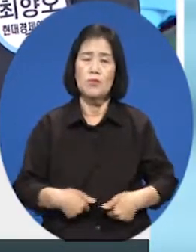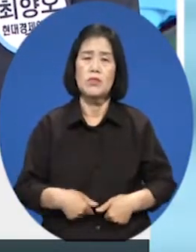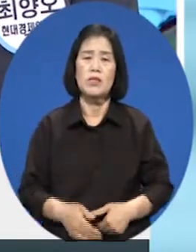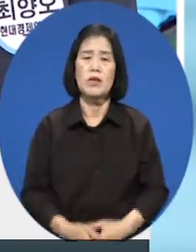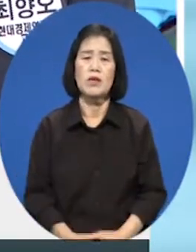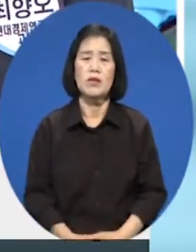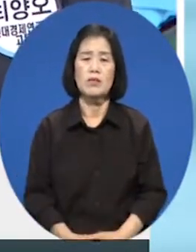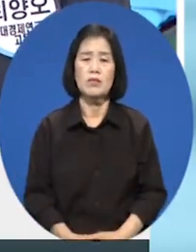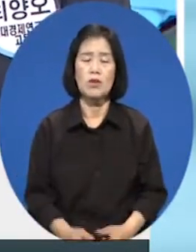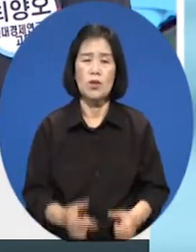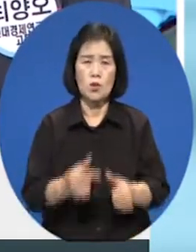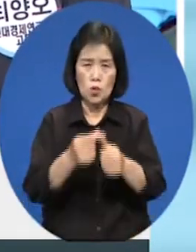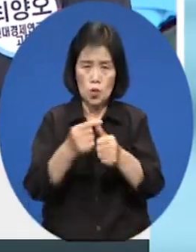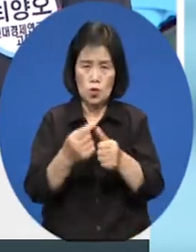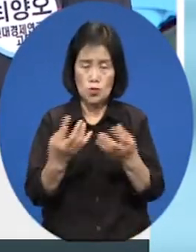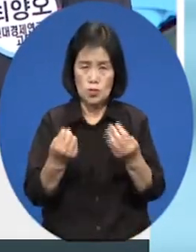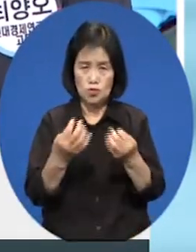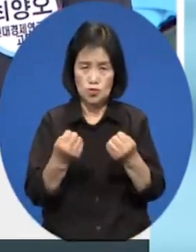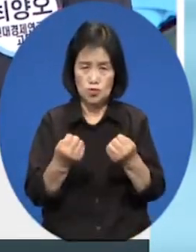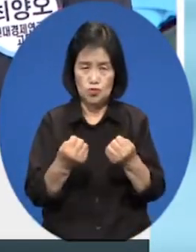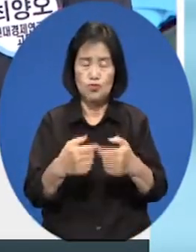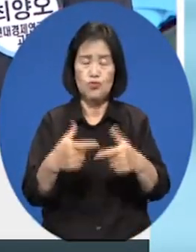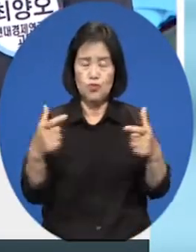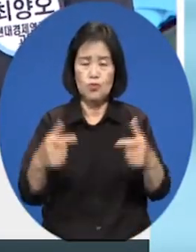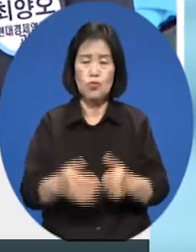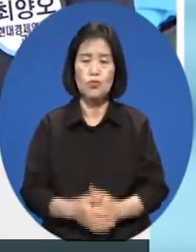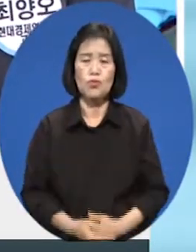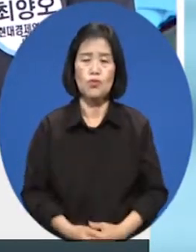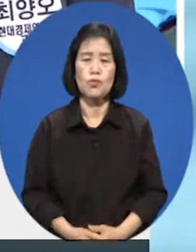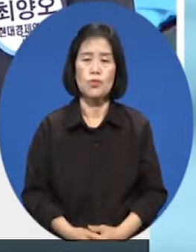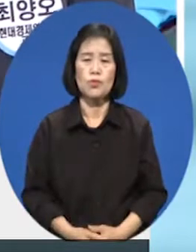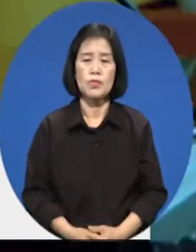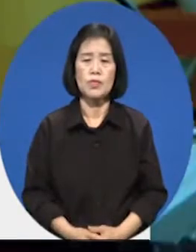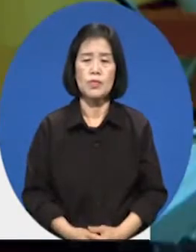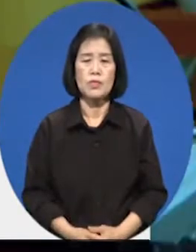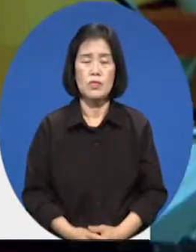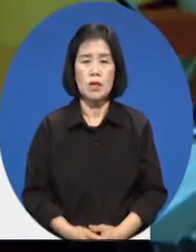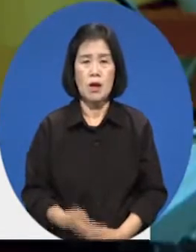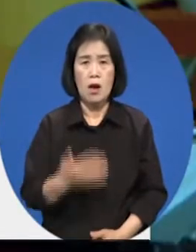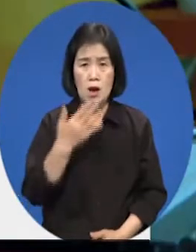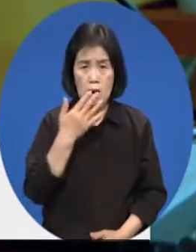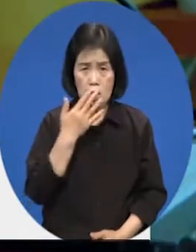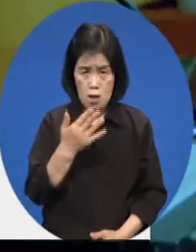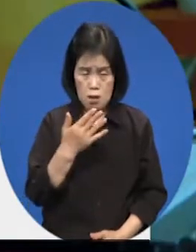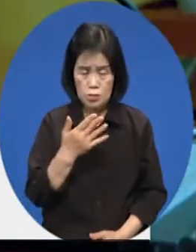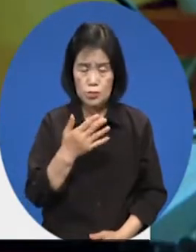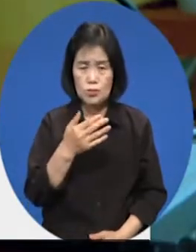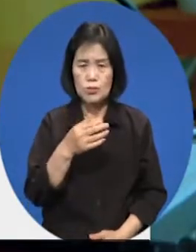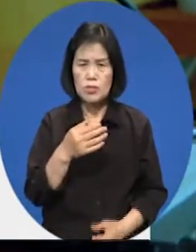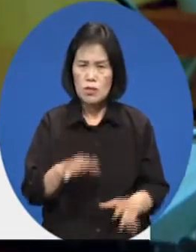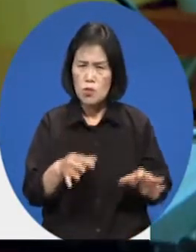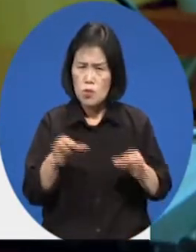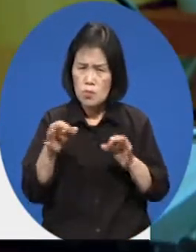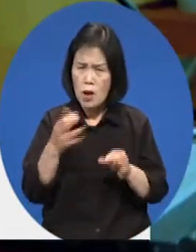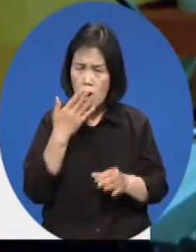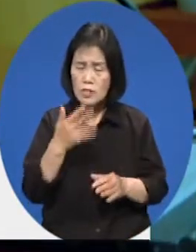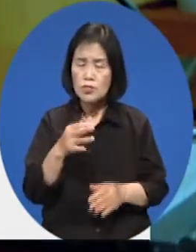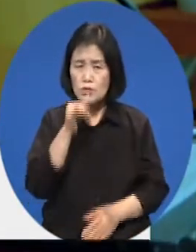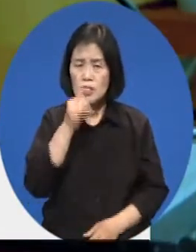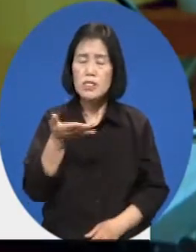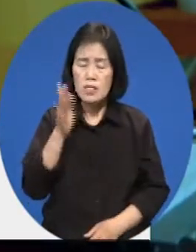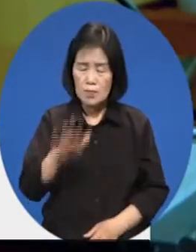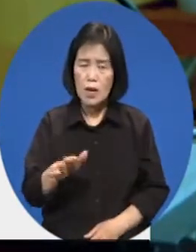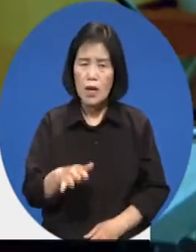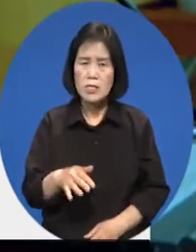지금 고용지수도 굉장히 좋아지고 등등 저는 하면은 할 수가 있는데 네. 지금 올라가는 상황에서